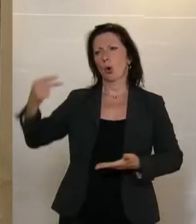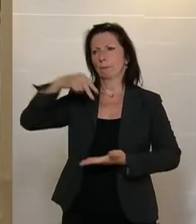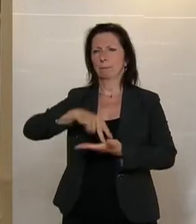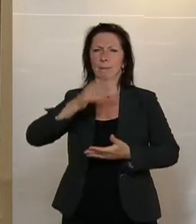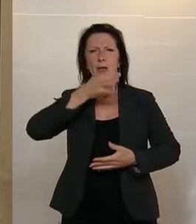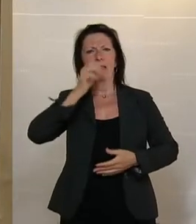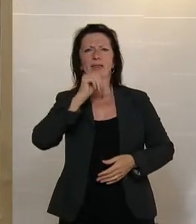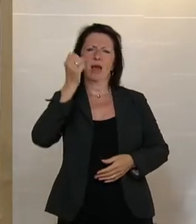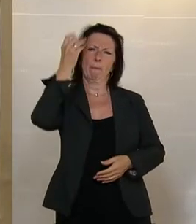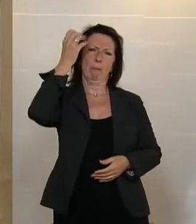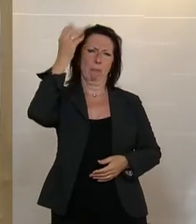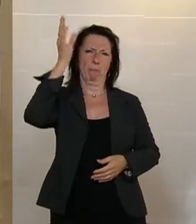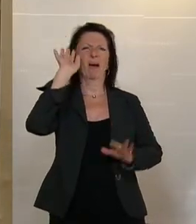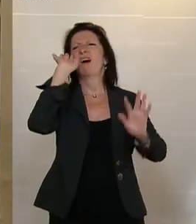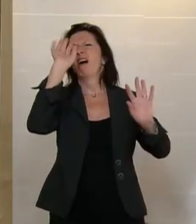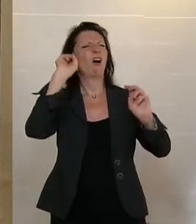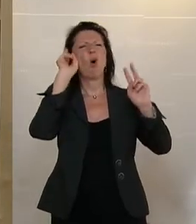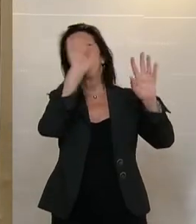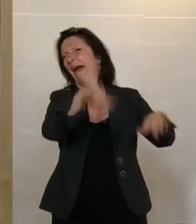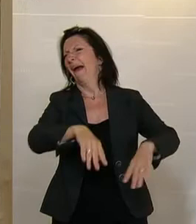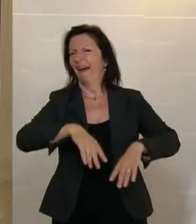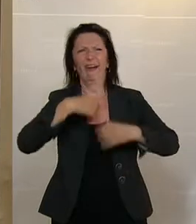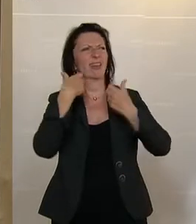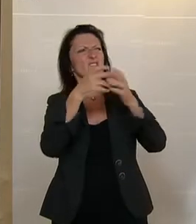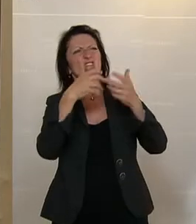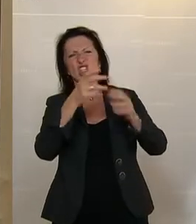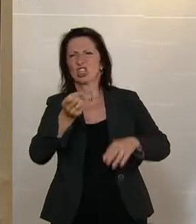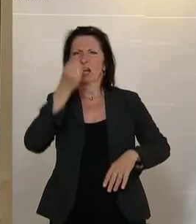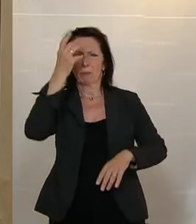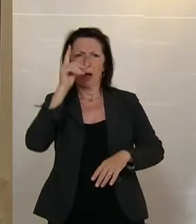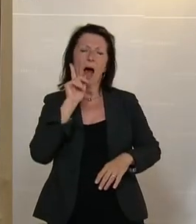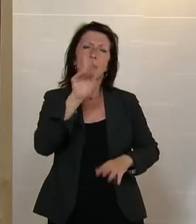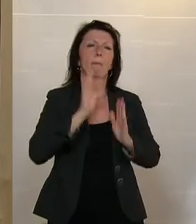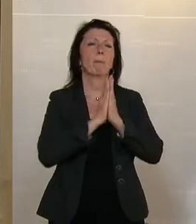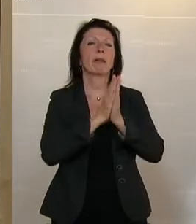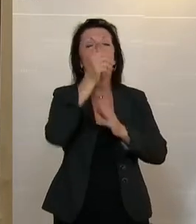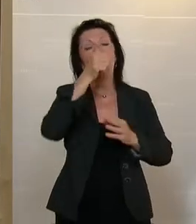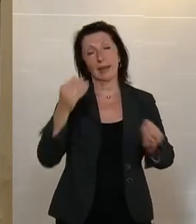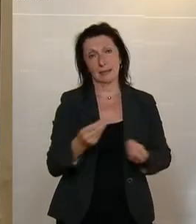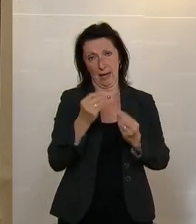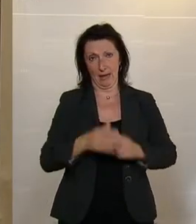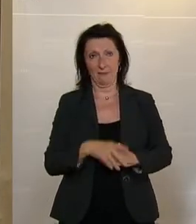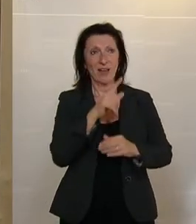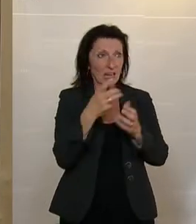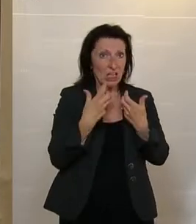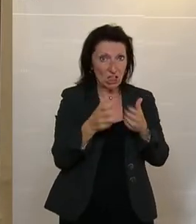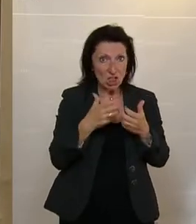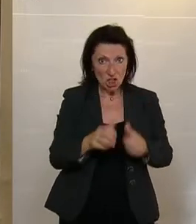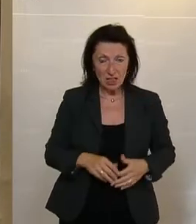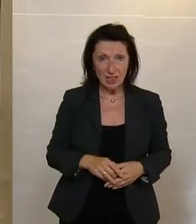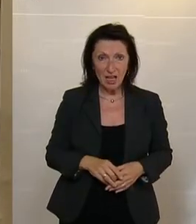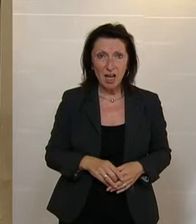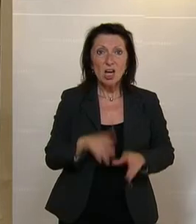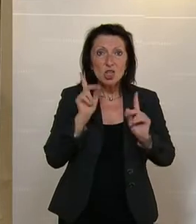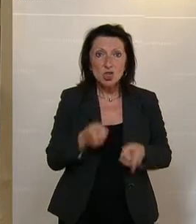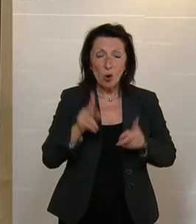erzählen. Okay, das könnt ihr ruhig Geschichten erzählen. Aber macht es mir wenigstens einen Gefallen. Bitte, wenn ihr die Geschichten erzählt, schaut, dass sie